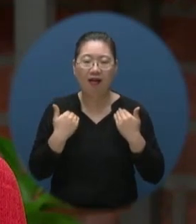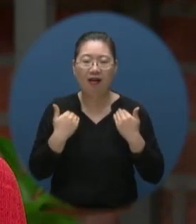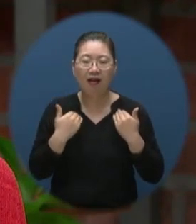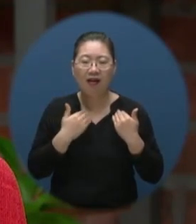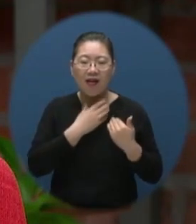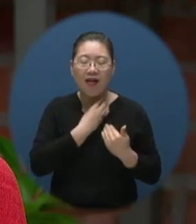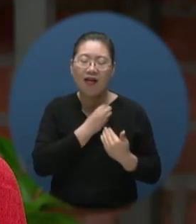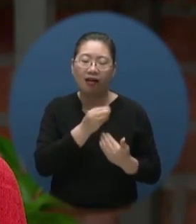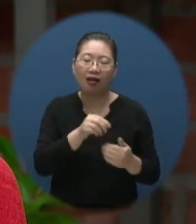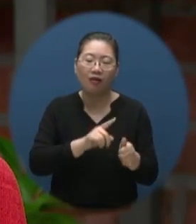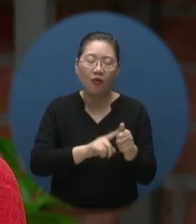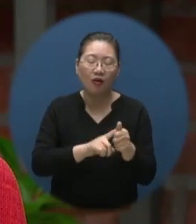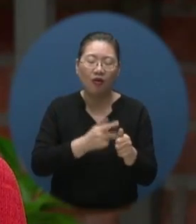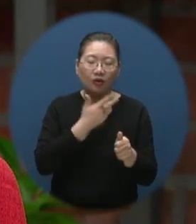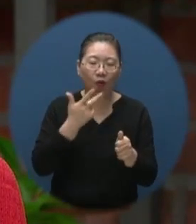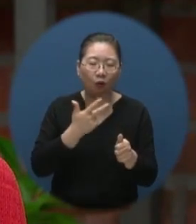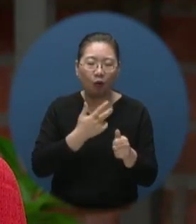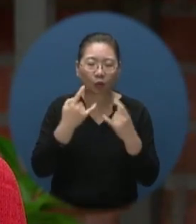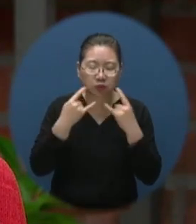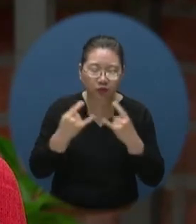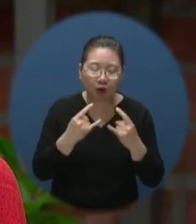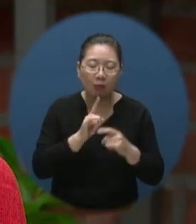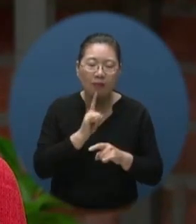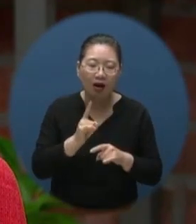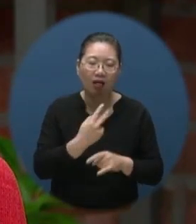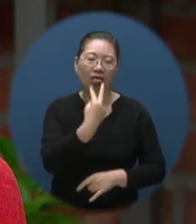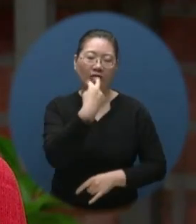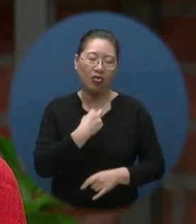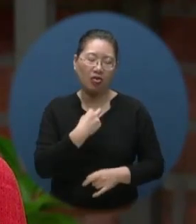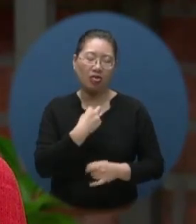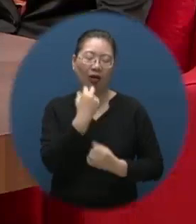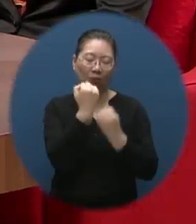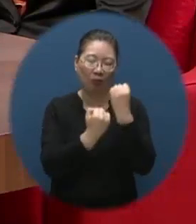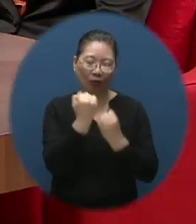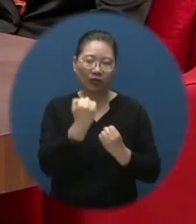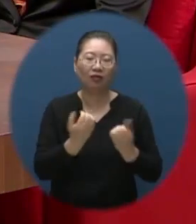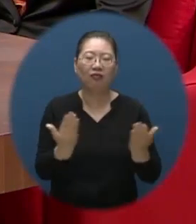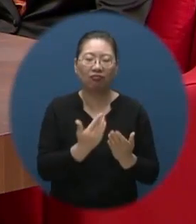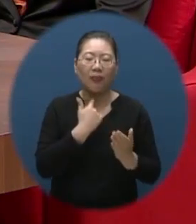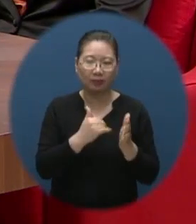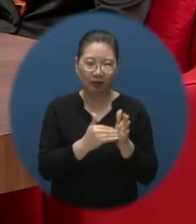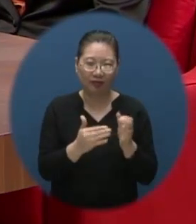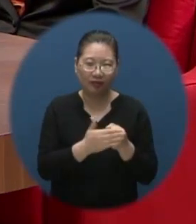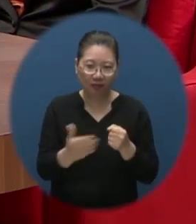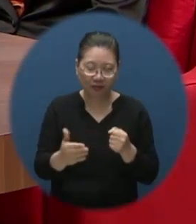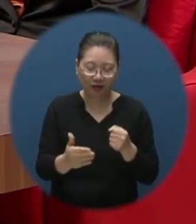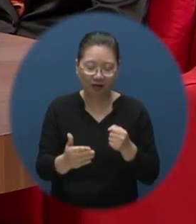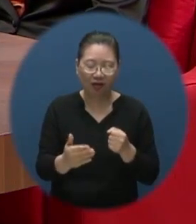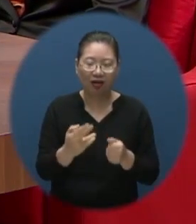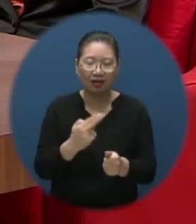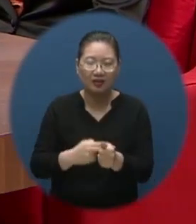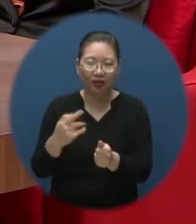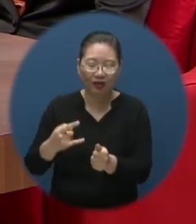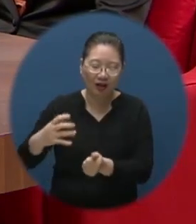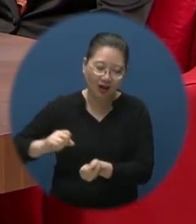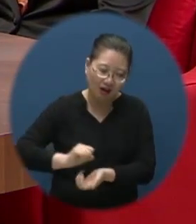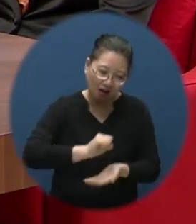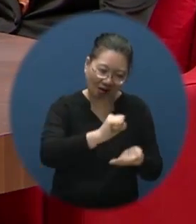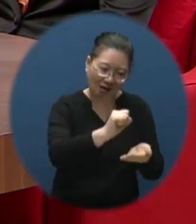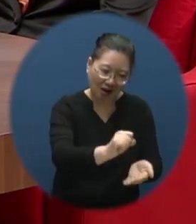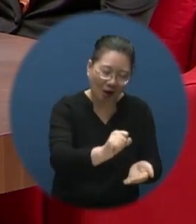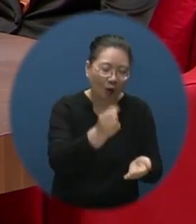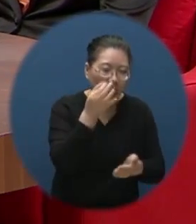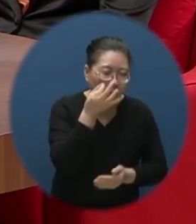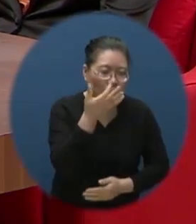예, 불어도 하고 영어도 하고 다 하시고 번역을 하셨어요. 네. 그래서 제가 이제 선생님한테 가져갔어요. 그래서